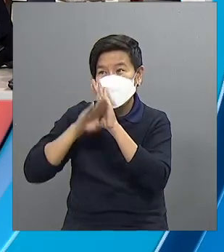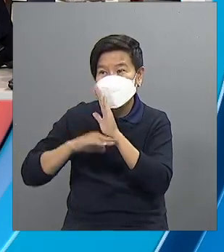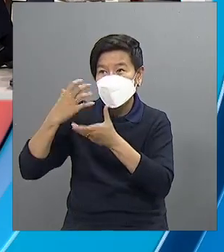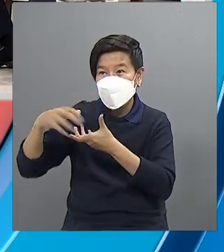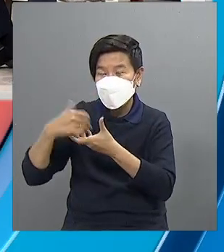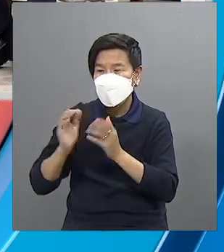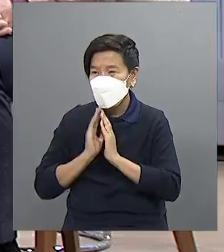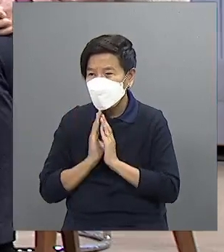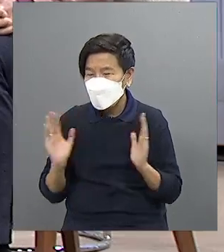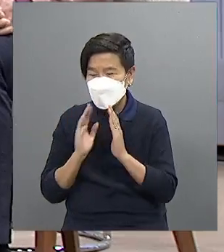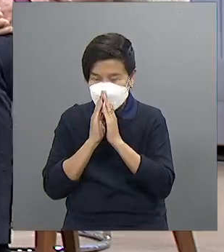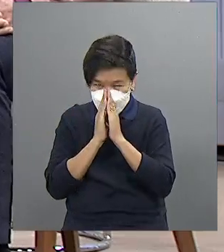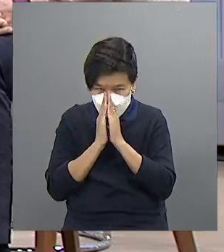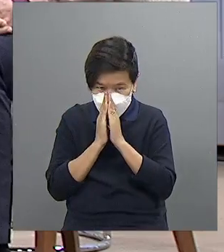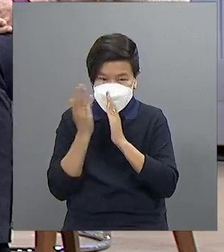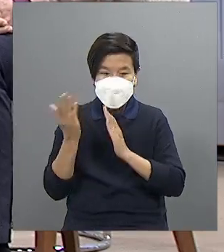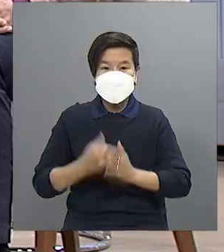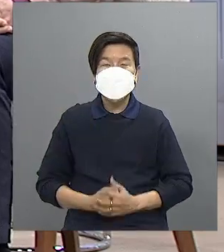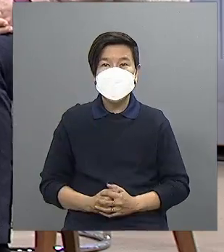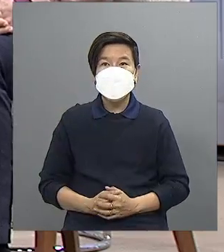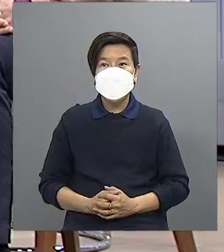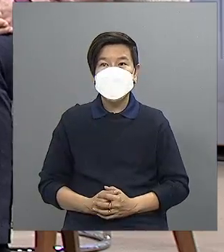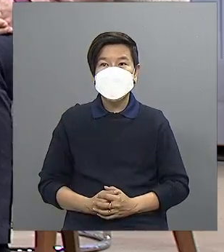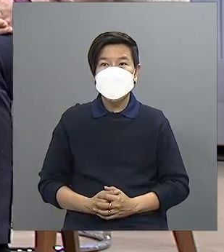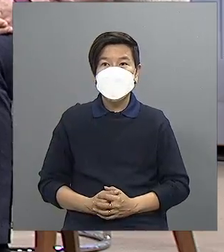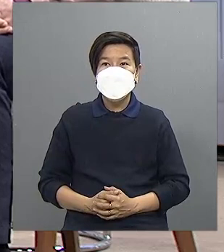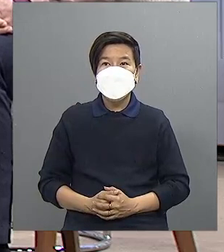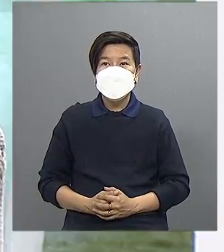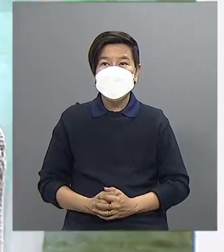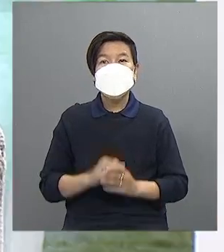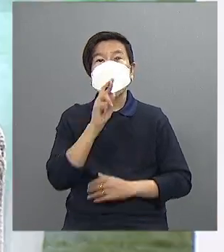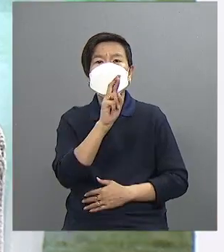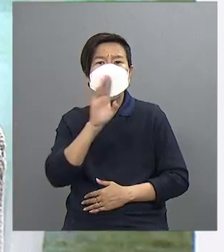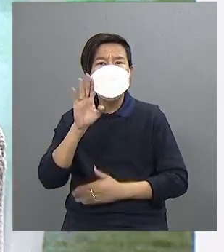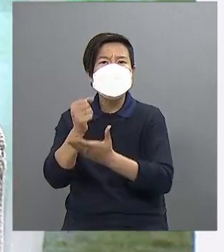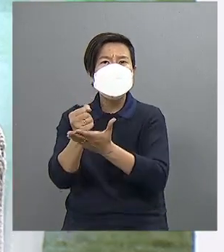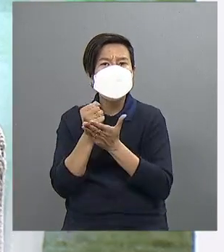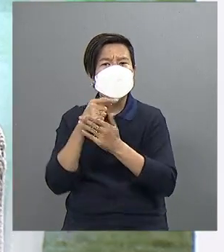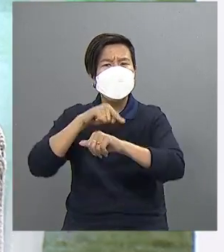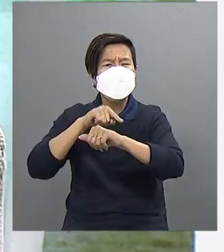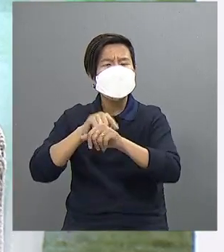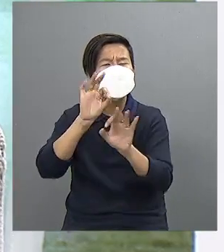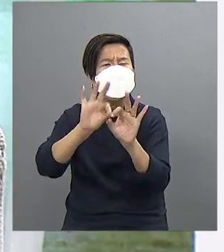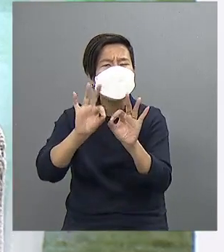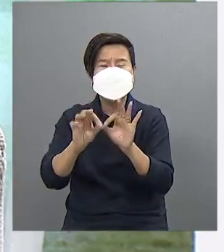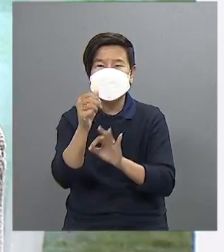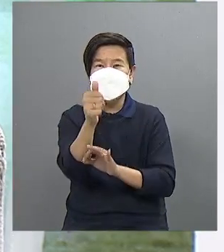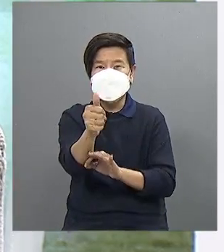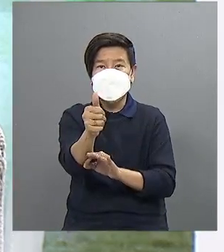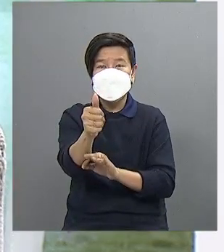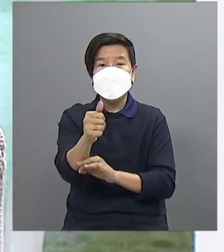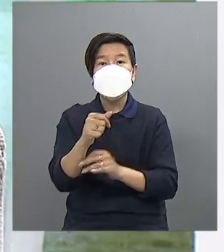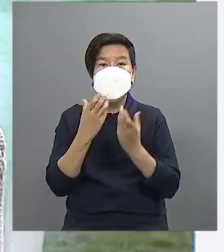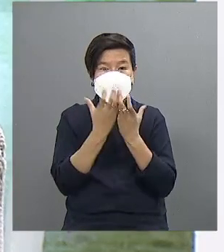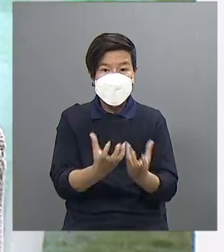spiritก็ต้องบอกวาเป็นระบบที่สะดวกมาก อย่างทบอกไปวาถ้าเอกสารหายบางครั้ง